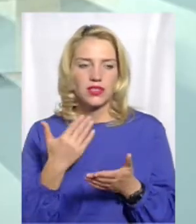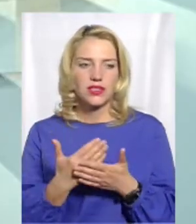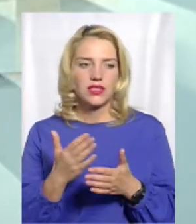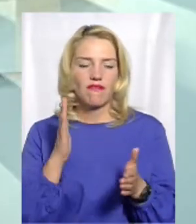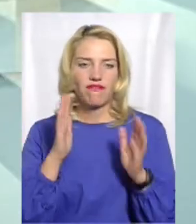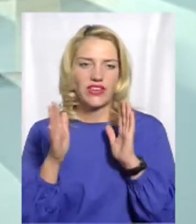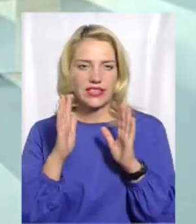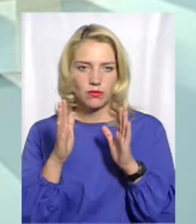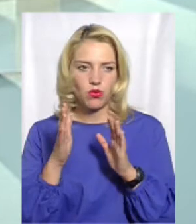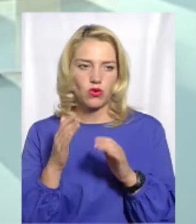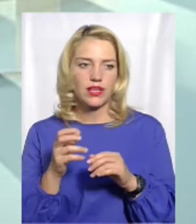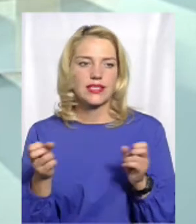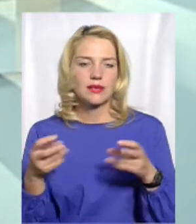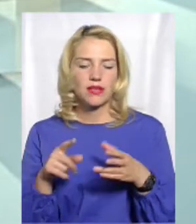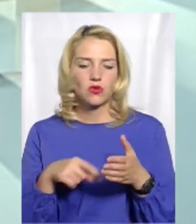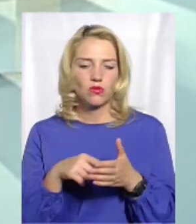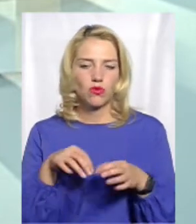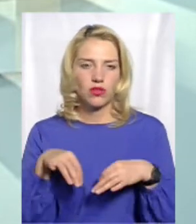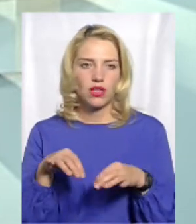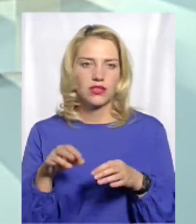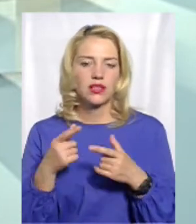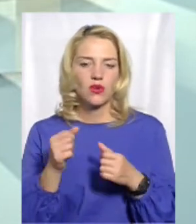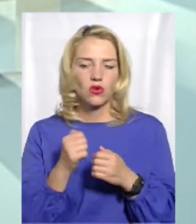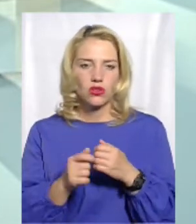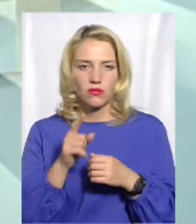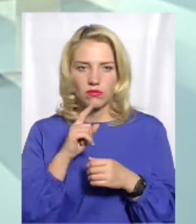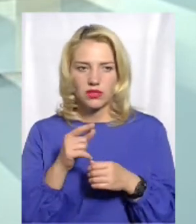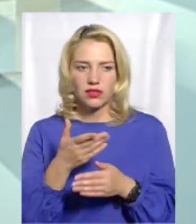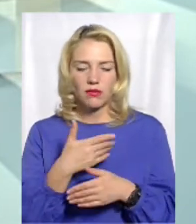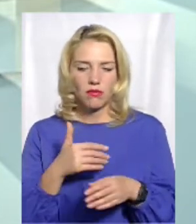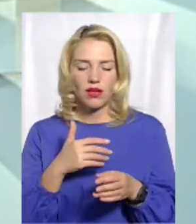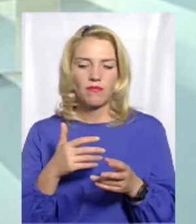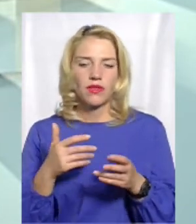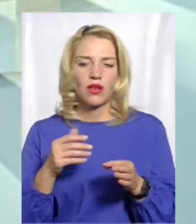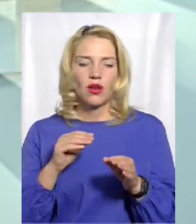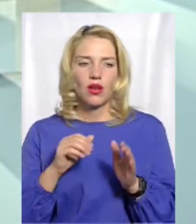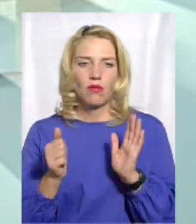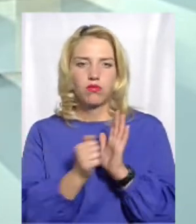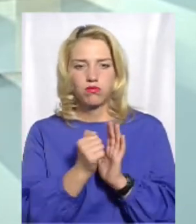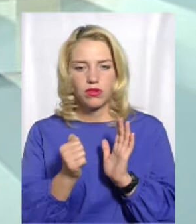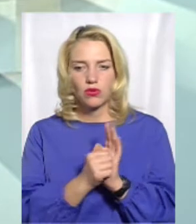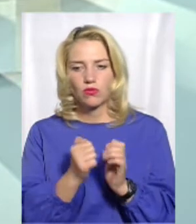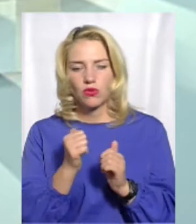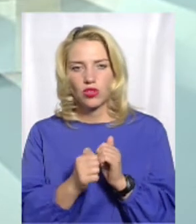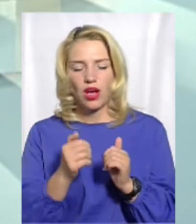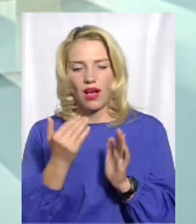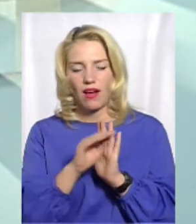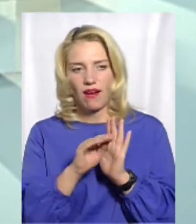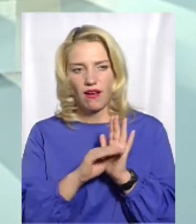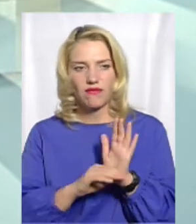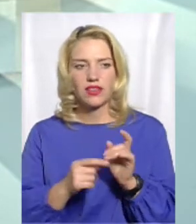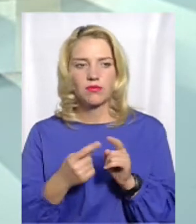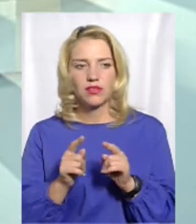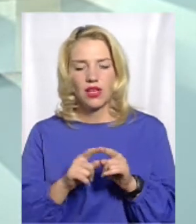в Фейсбуці спецкомунтрансу, де кожного місяцю ми публікуємо наші графіки. Графіки потім поширюються по